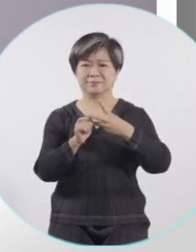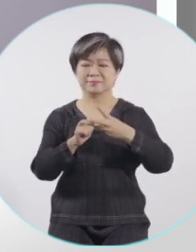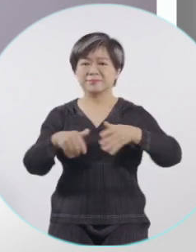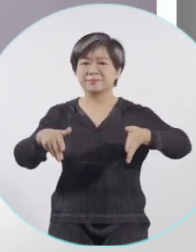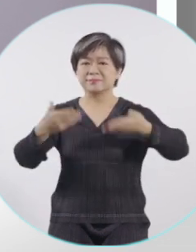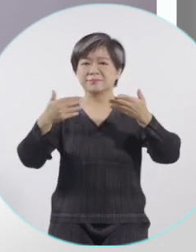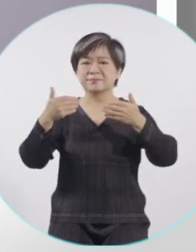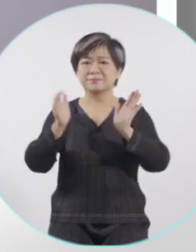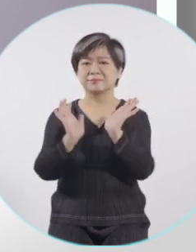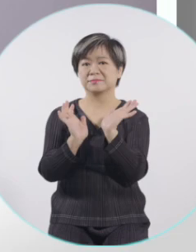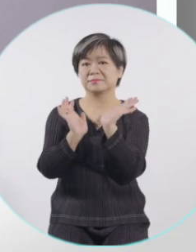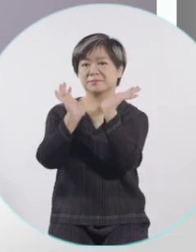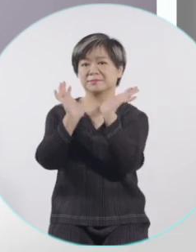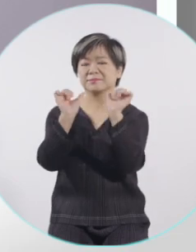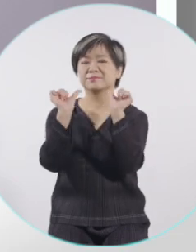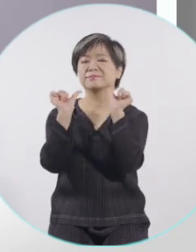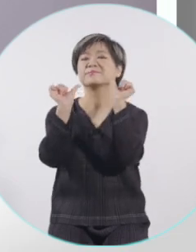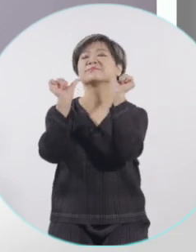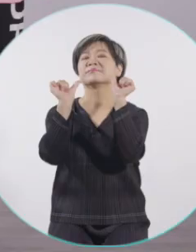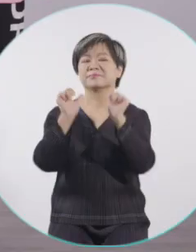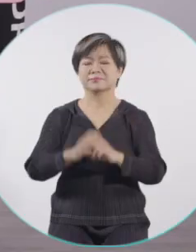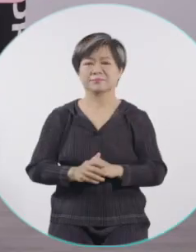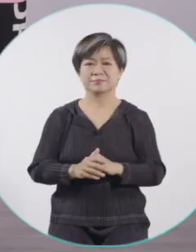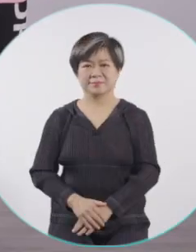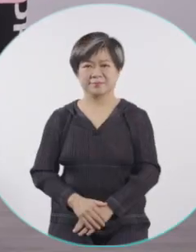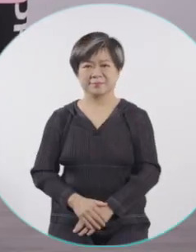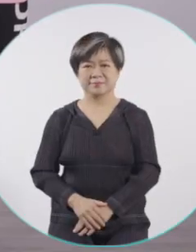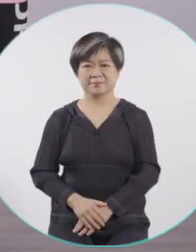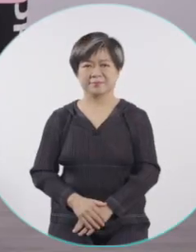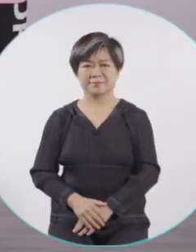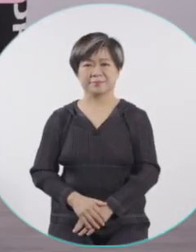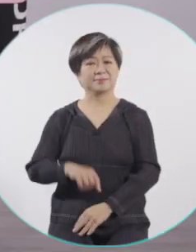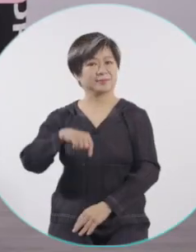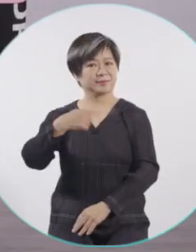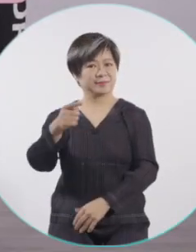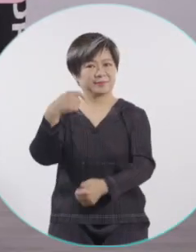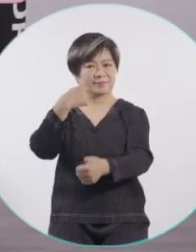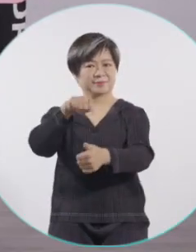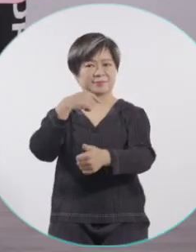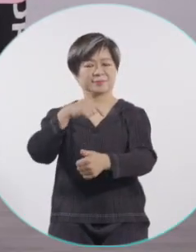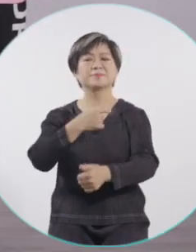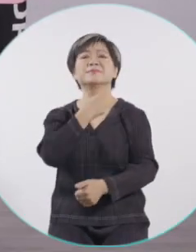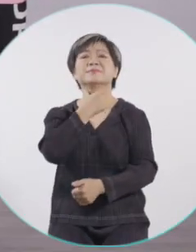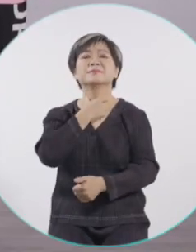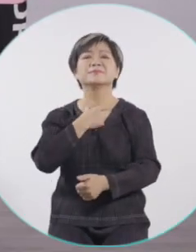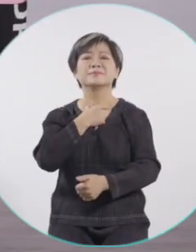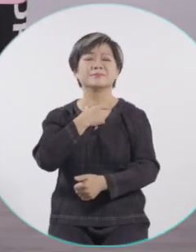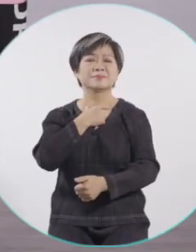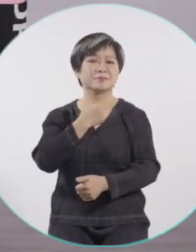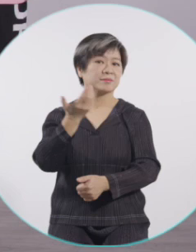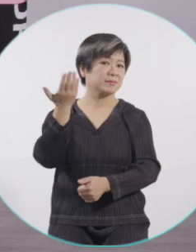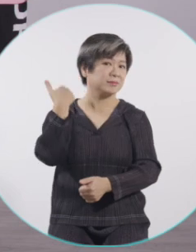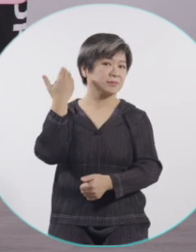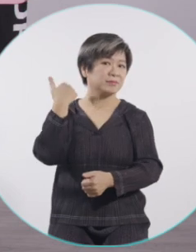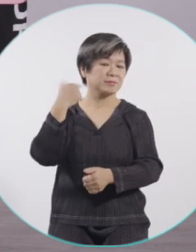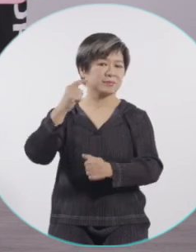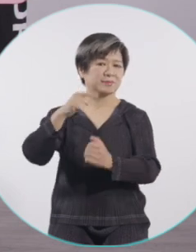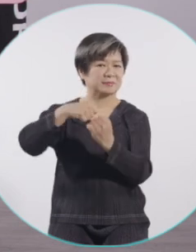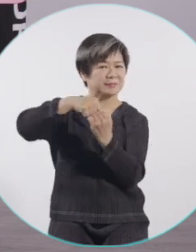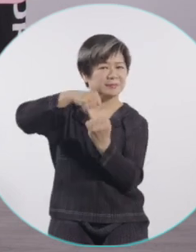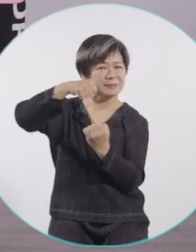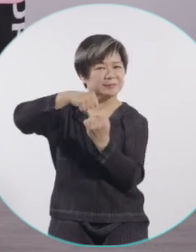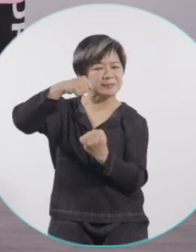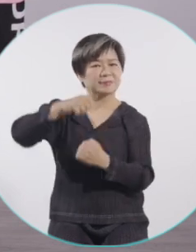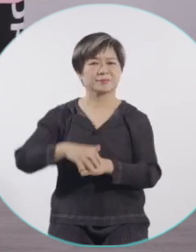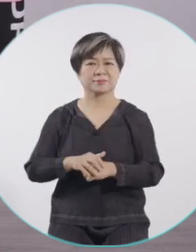三，轻轻往上推。好，接下来我们要做一下颈关节的后方的肌肉伸展。那这个动作呢，